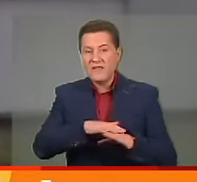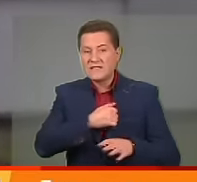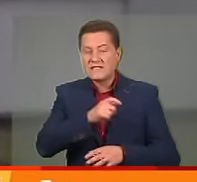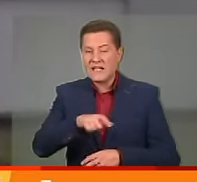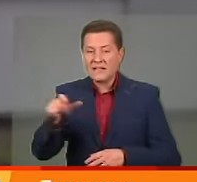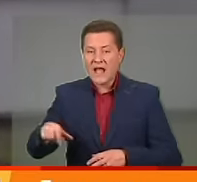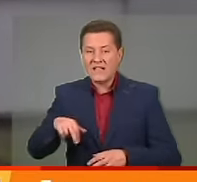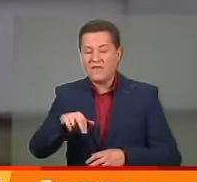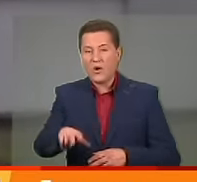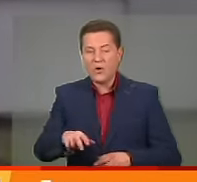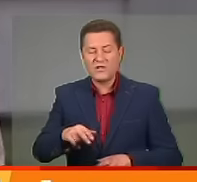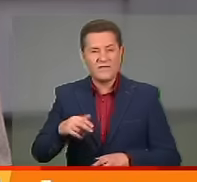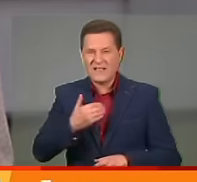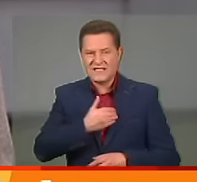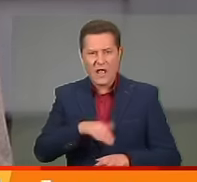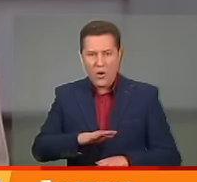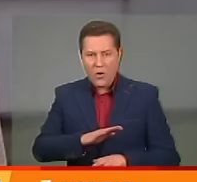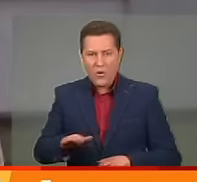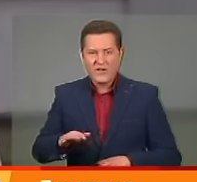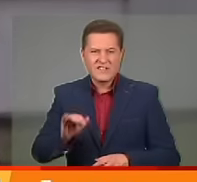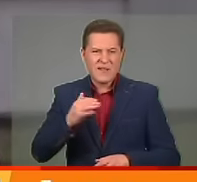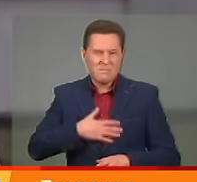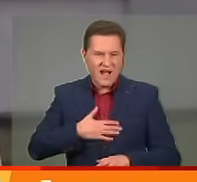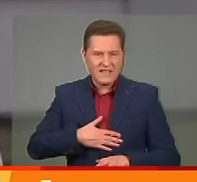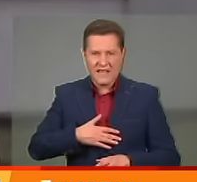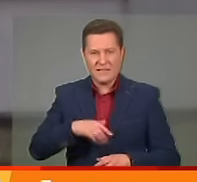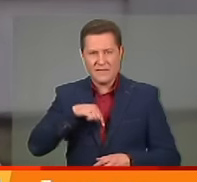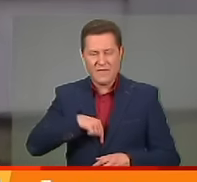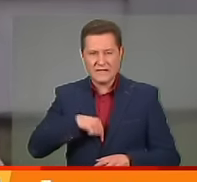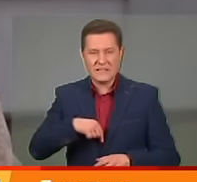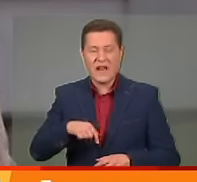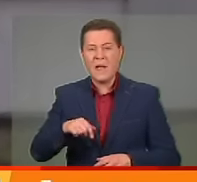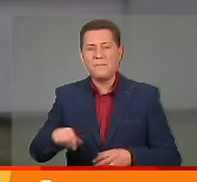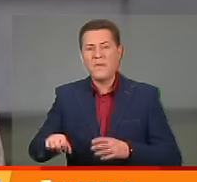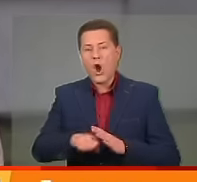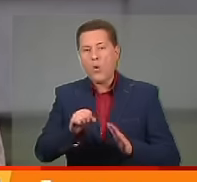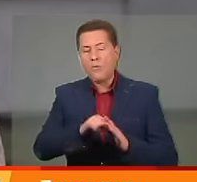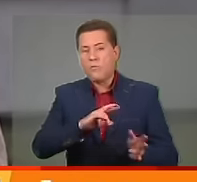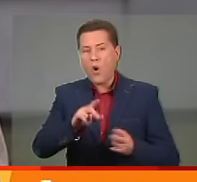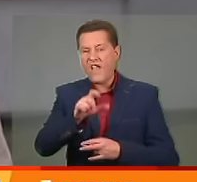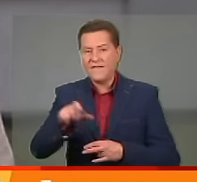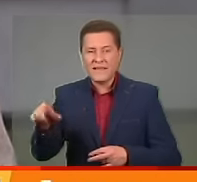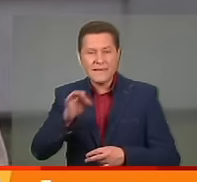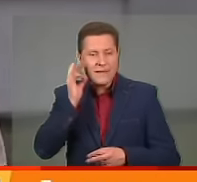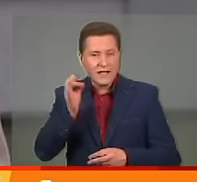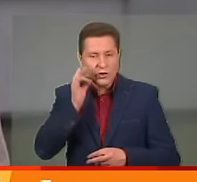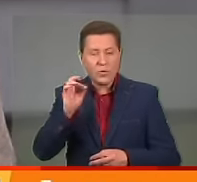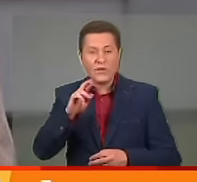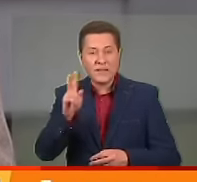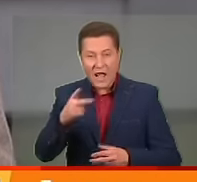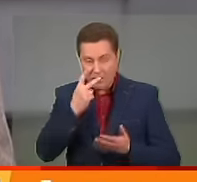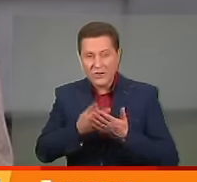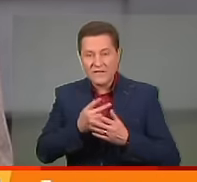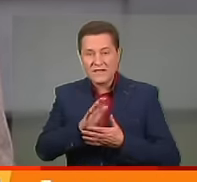з передових позицій не надто охочі і з поганеньким настроєм. Вони кажуть, що бойовики на тій ділянці фронту хитрують. Як? Прошу подивитися